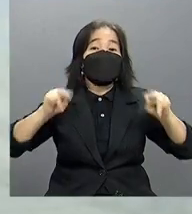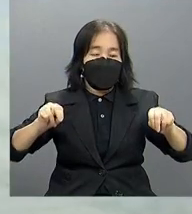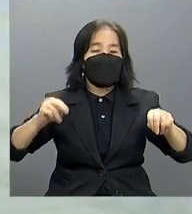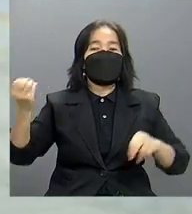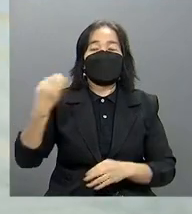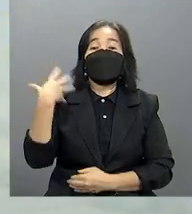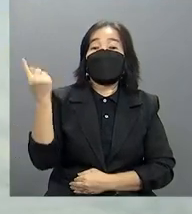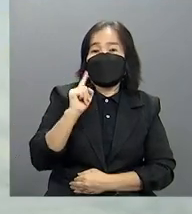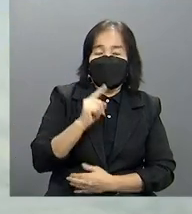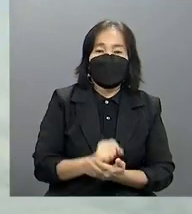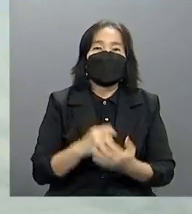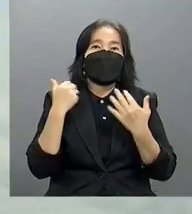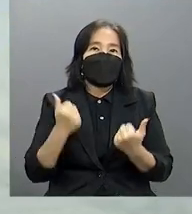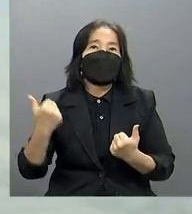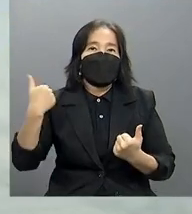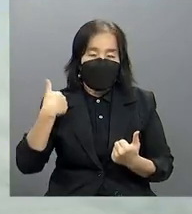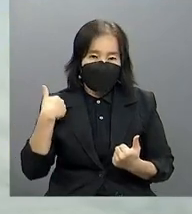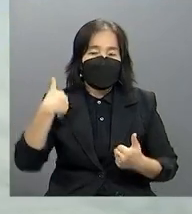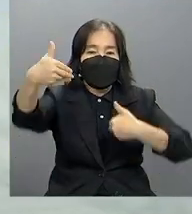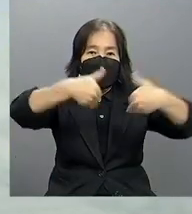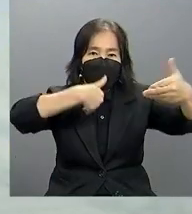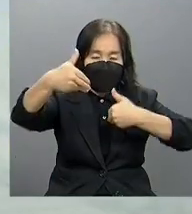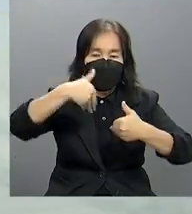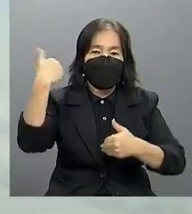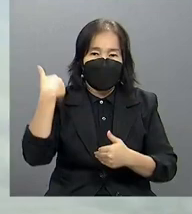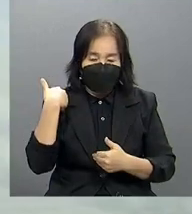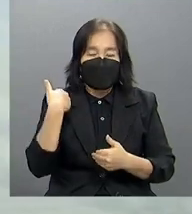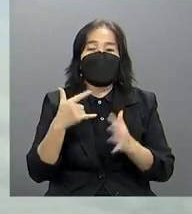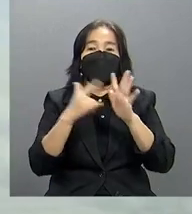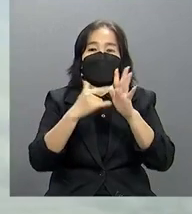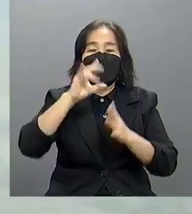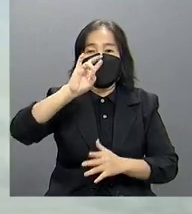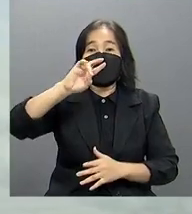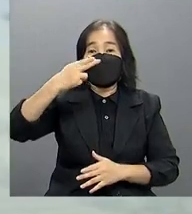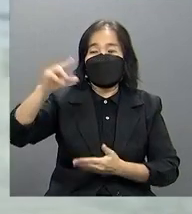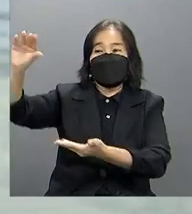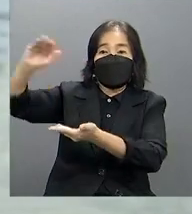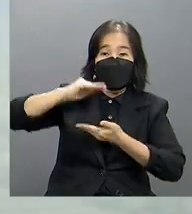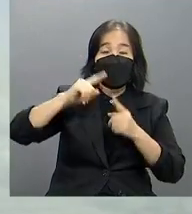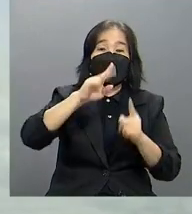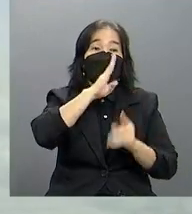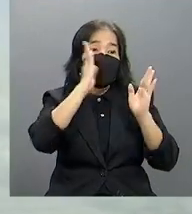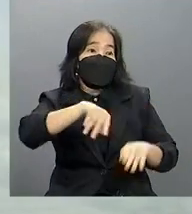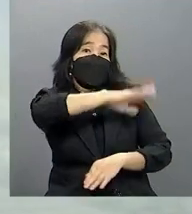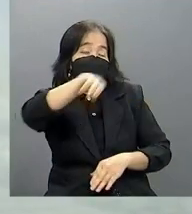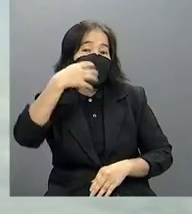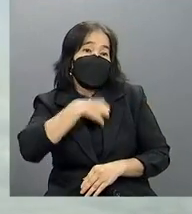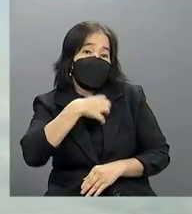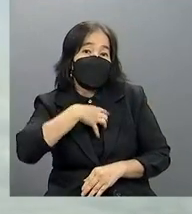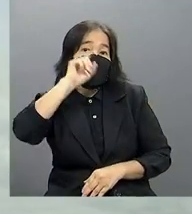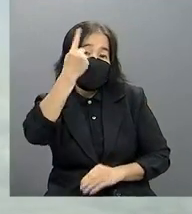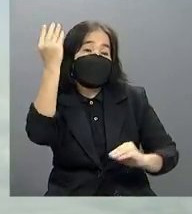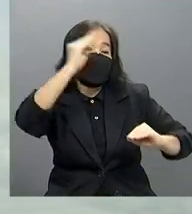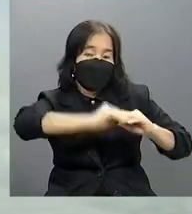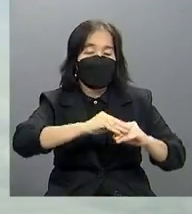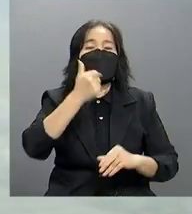ม้ว่าจะมีการขอจัดสรรวัคซีนไปประมาณ 70,000 โดสแต่หากมีนักเรียนที่จะมีความประสงค์ขอฉีดเพิ่มก็สามารถที่จะขอ